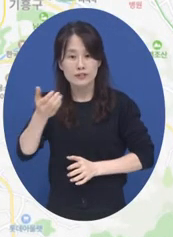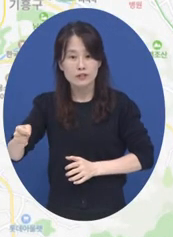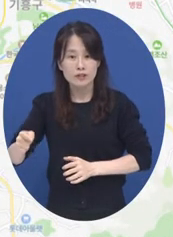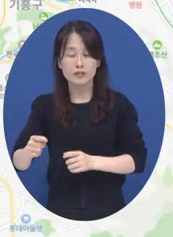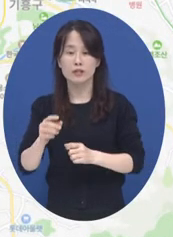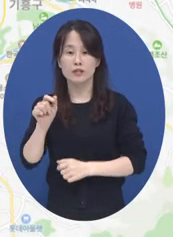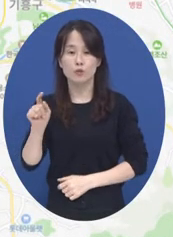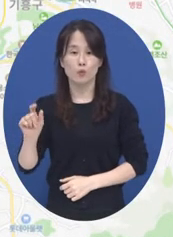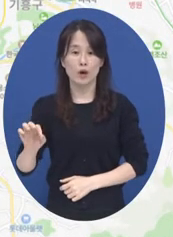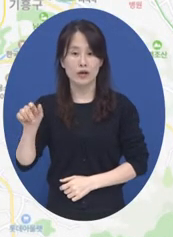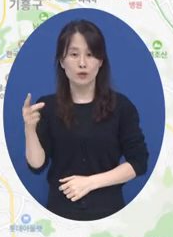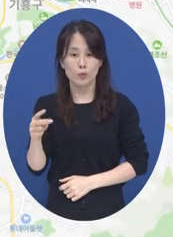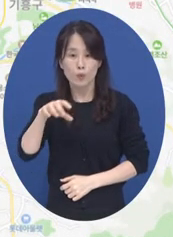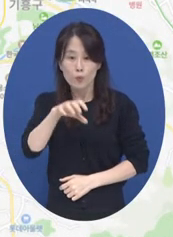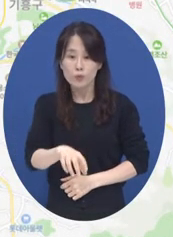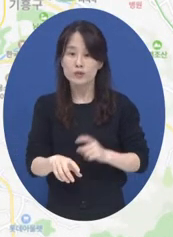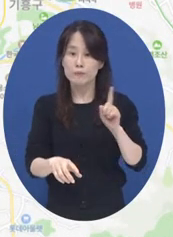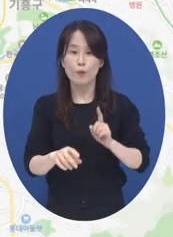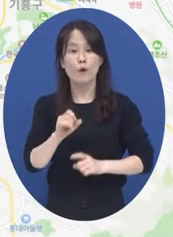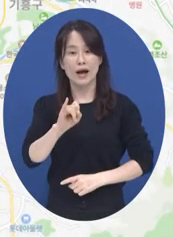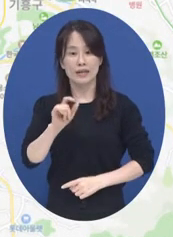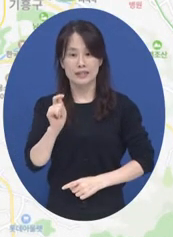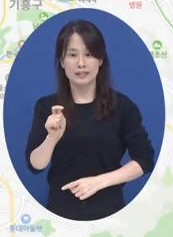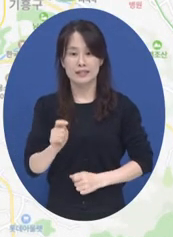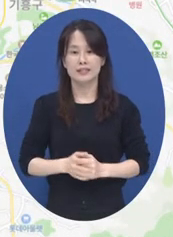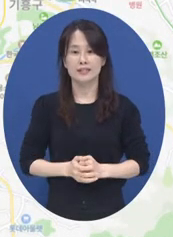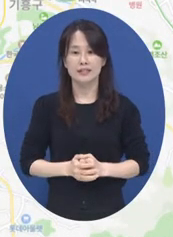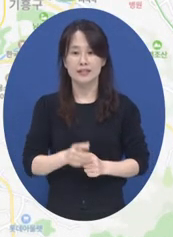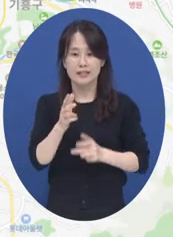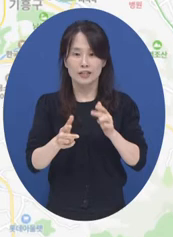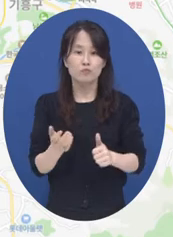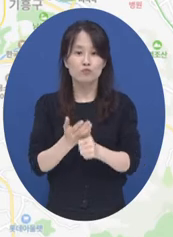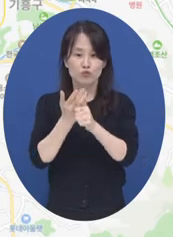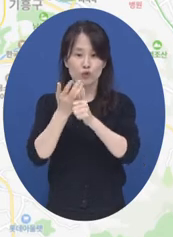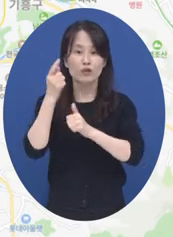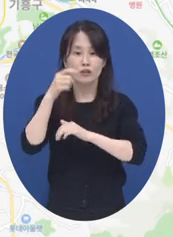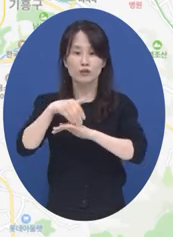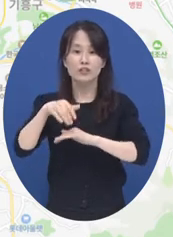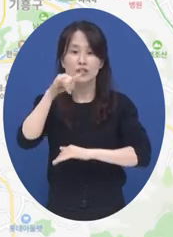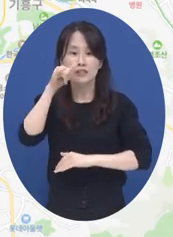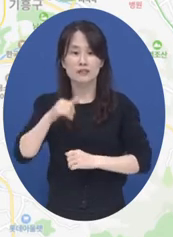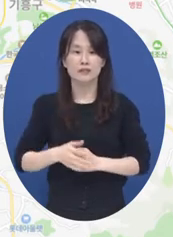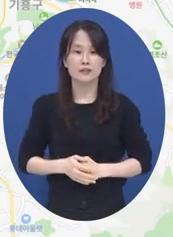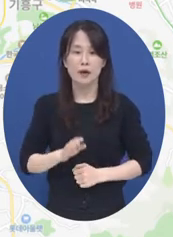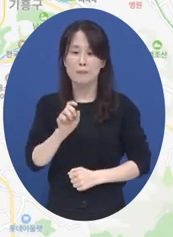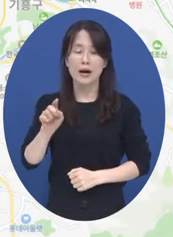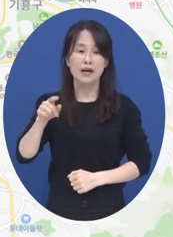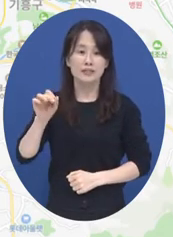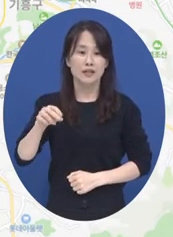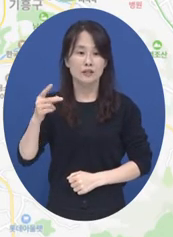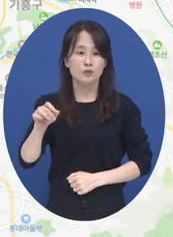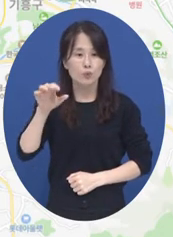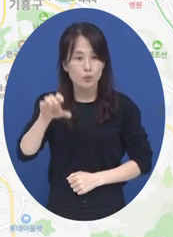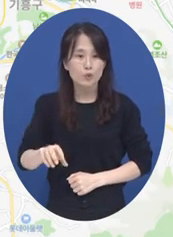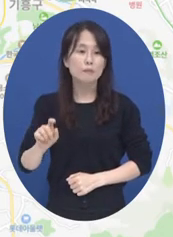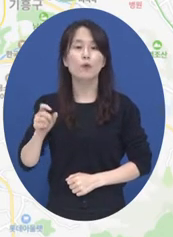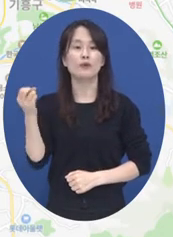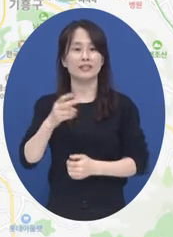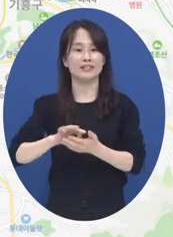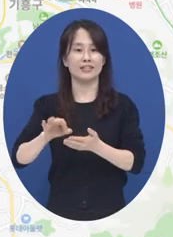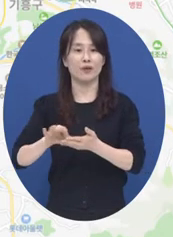공공기관이 이전하는 기존 광교부지에는 IT와 BT 등 고부가가치 전략 산업을 육성합니다. 또 파장동